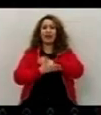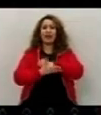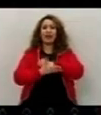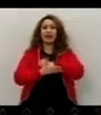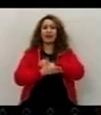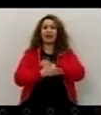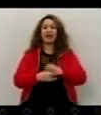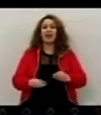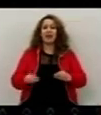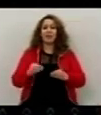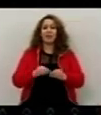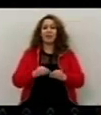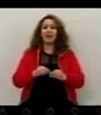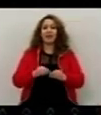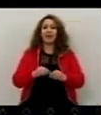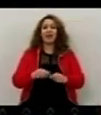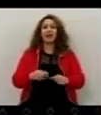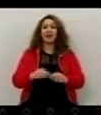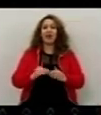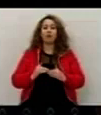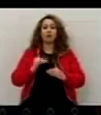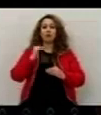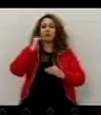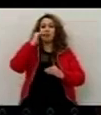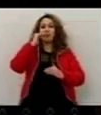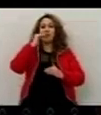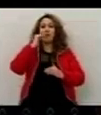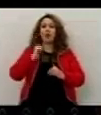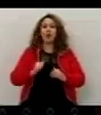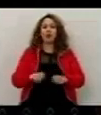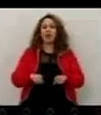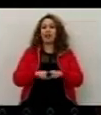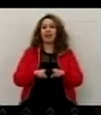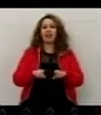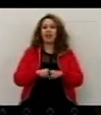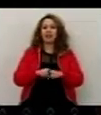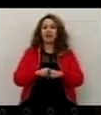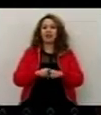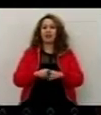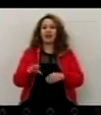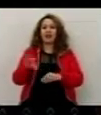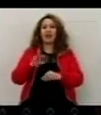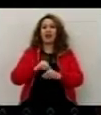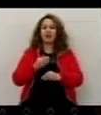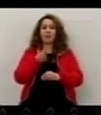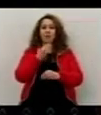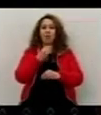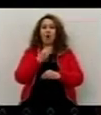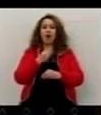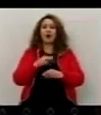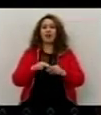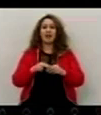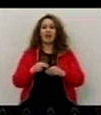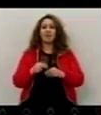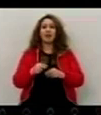ما جعل القطيع يعرف تطورا ملحوظا. وفي نفس السياق يتم ضمان توفير الأعلاف لا سيما في